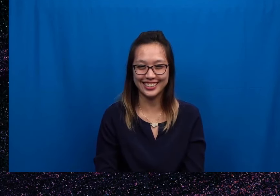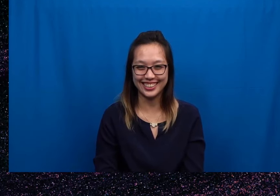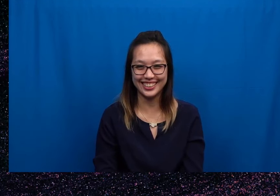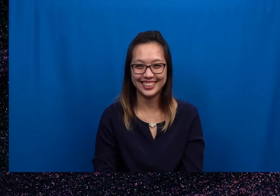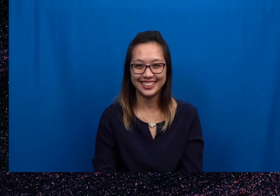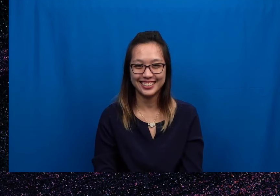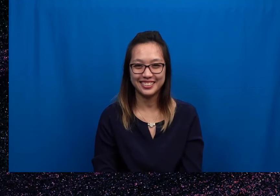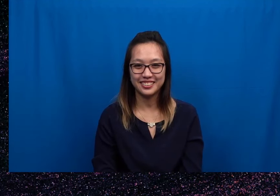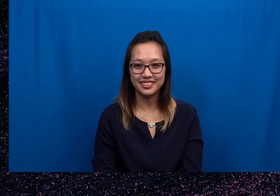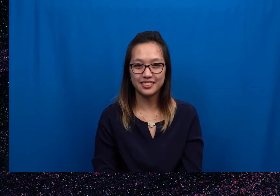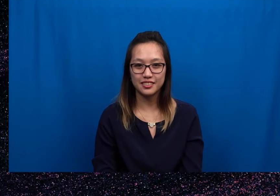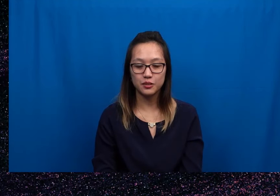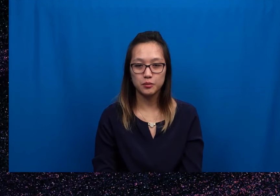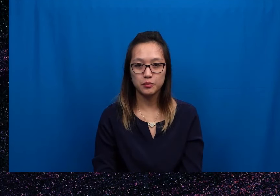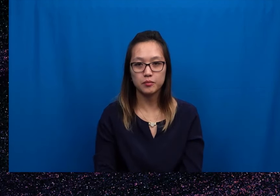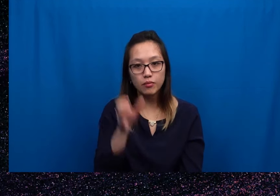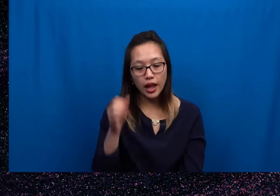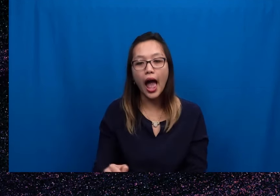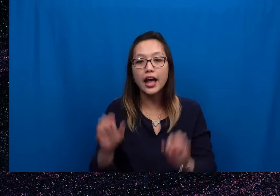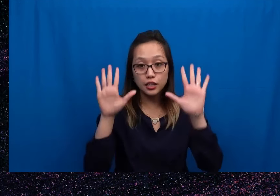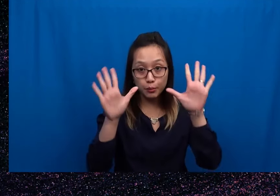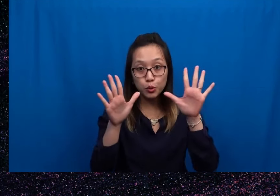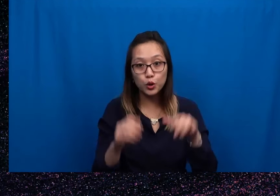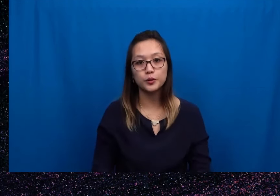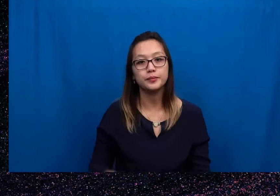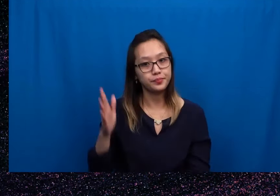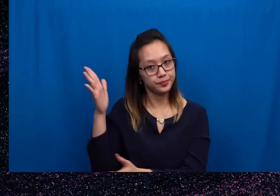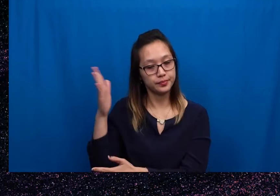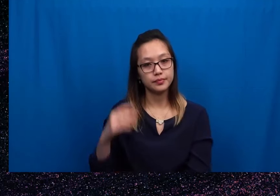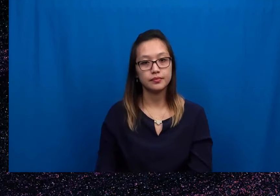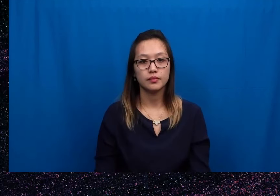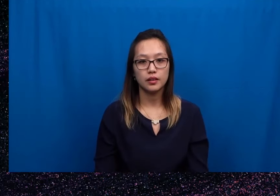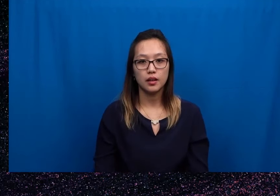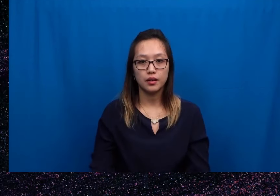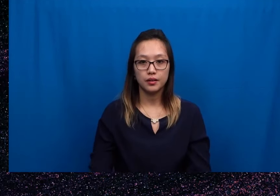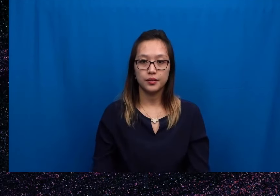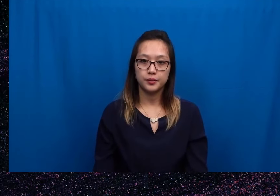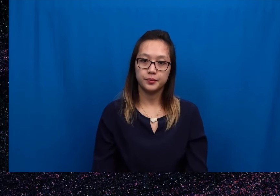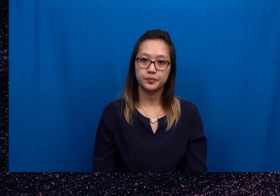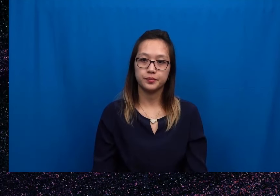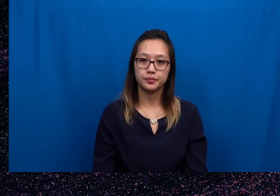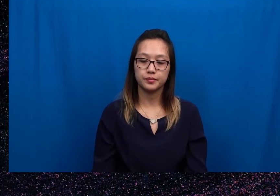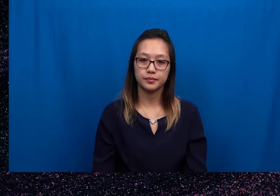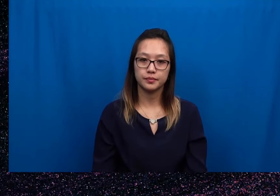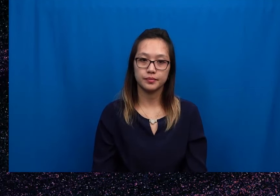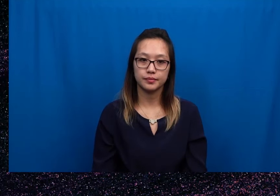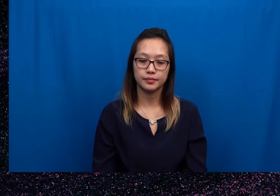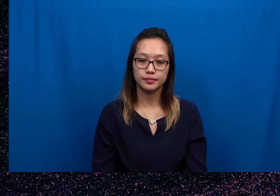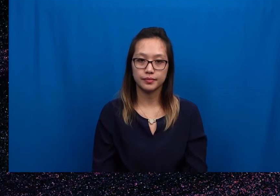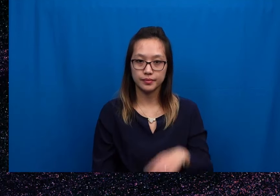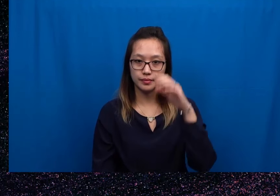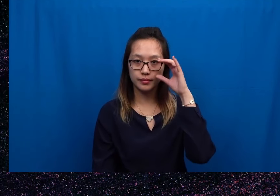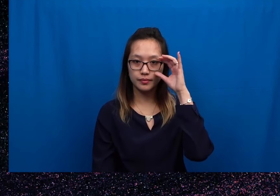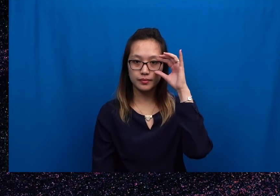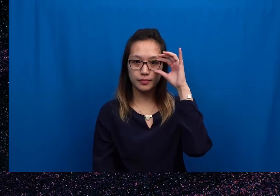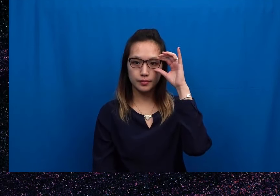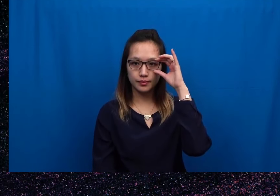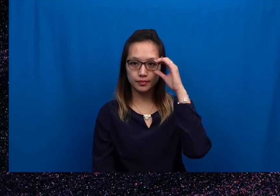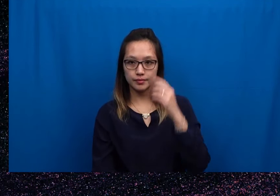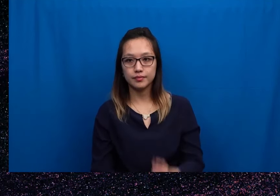kepercayaan. Kemudian di ayat yang ke-10-nya, Rasul Paulus memberikan satu pernyataan yang luar biasa. Dia katakan begini, yang